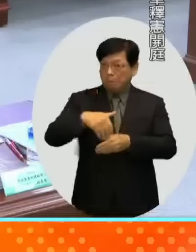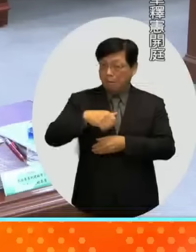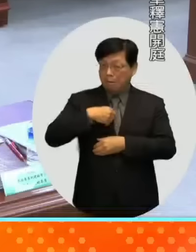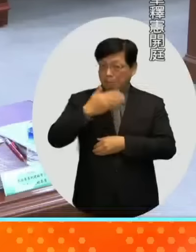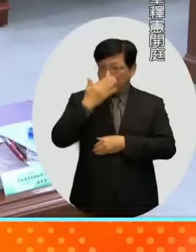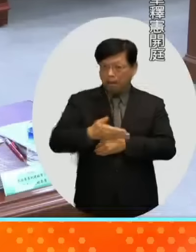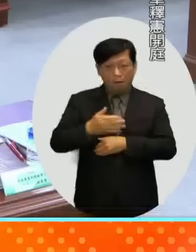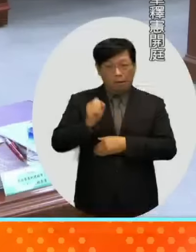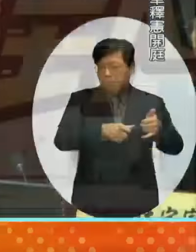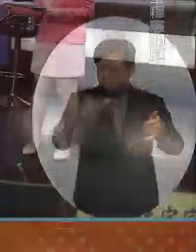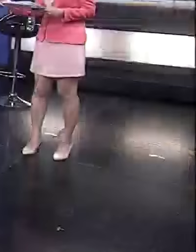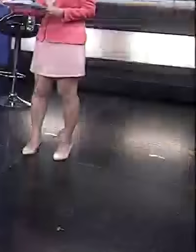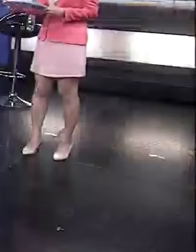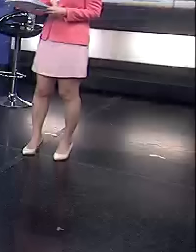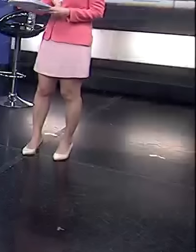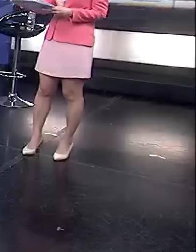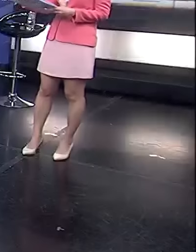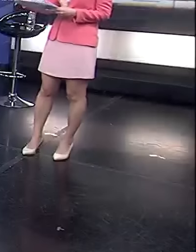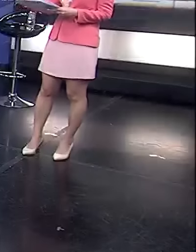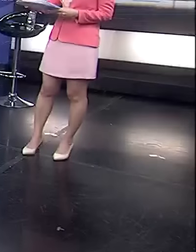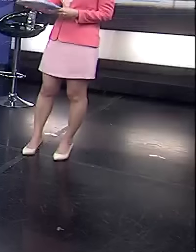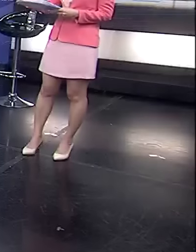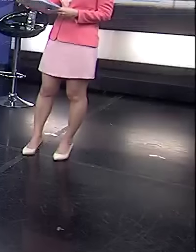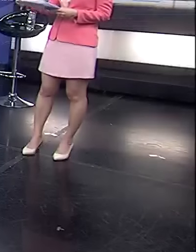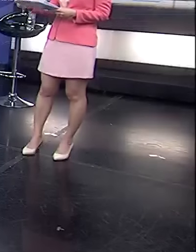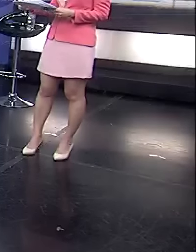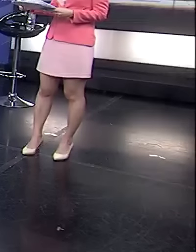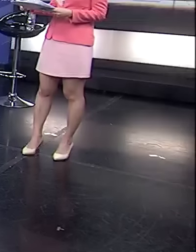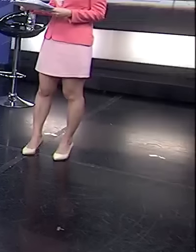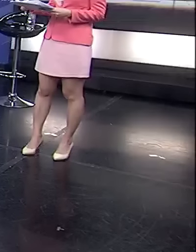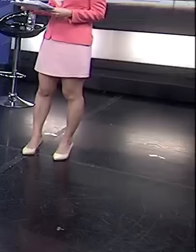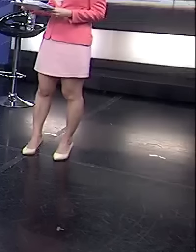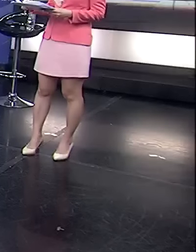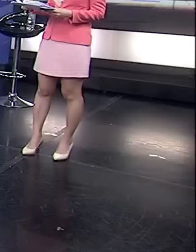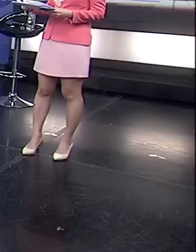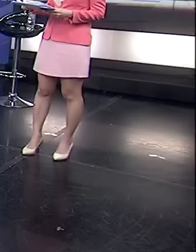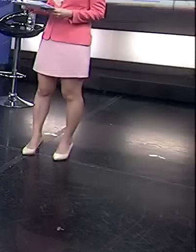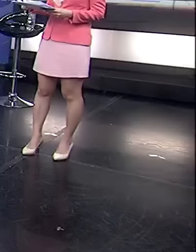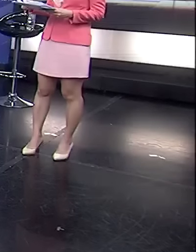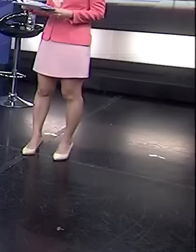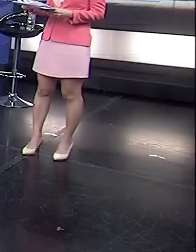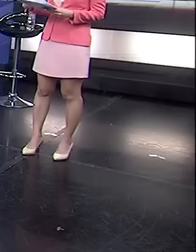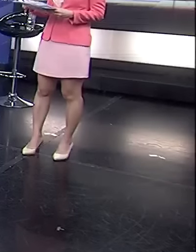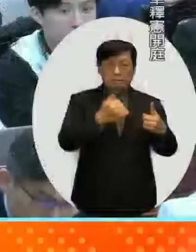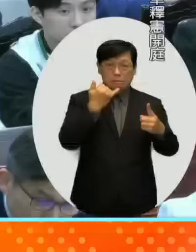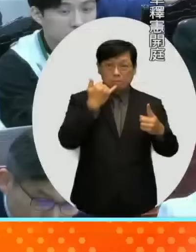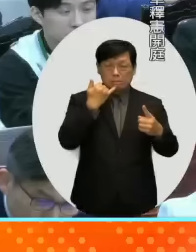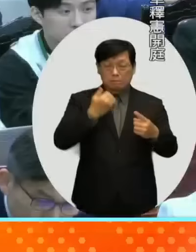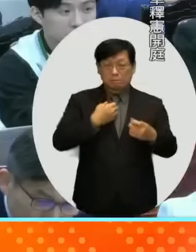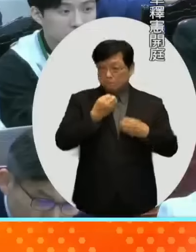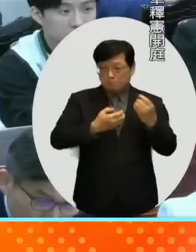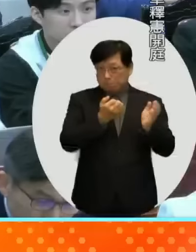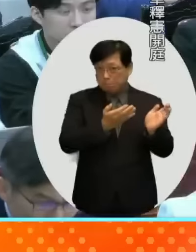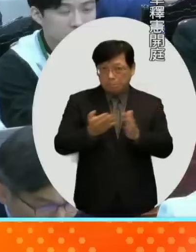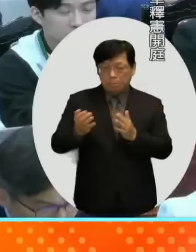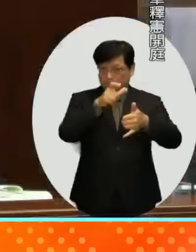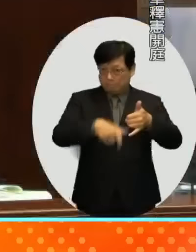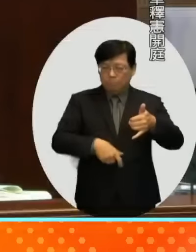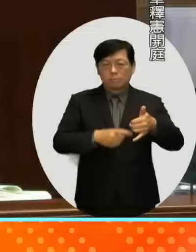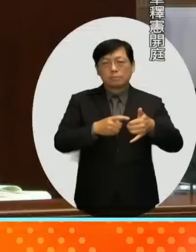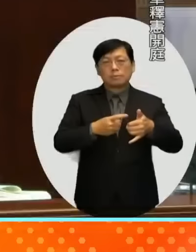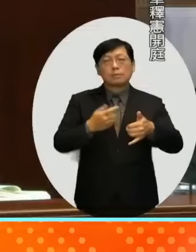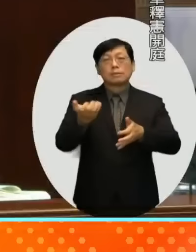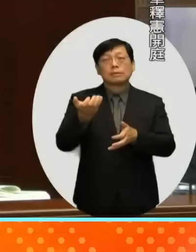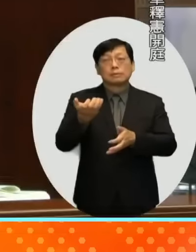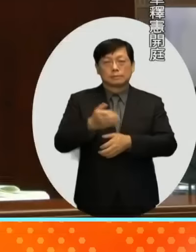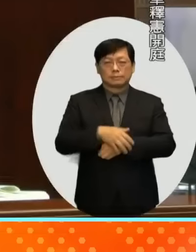松吧，反正结果都一样。 我从一开始的时候，我就是主张针对大法官就是上街头，你别无其他的方法。至少